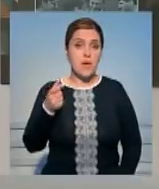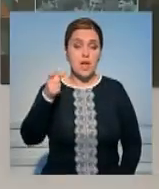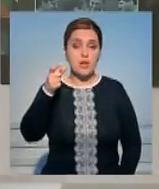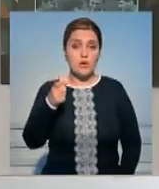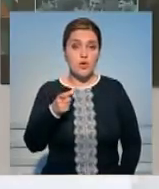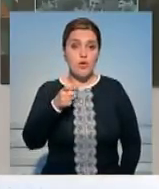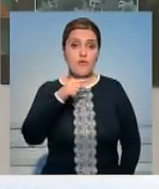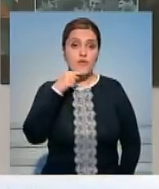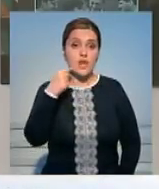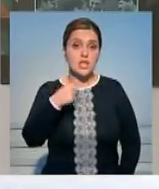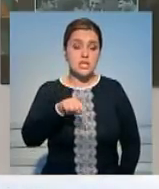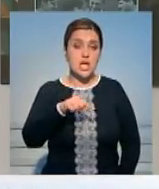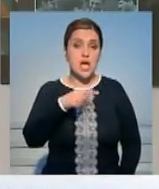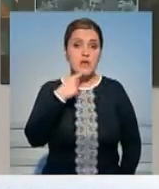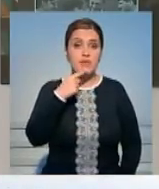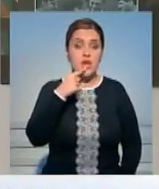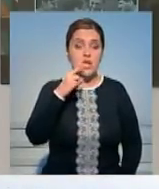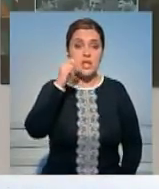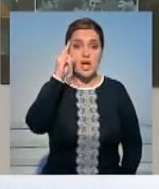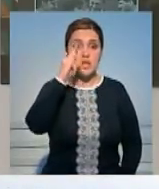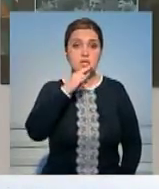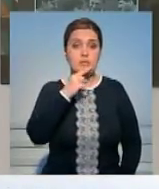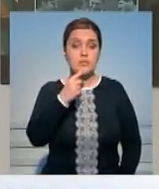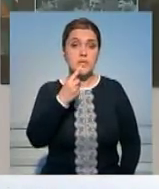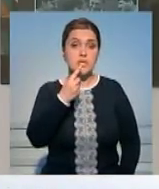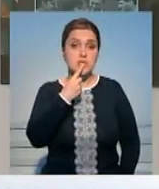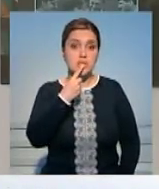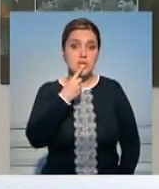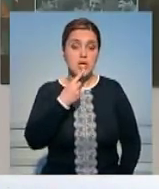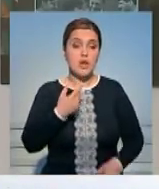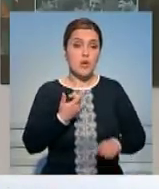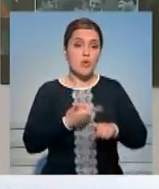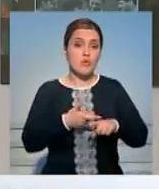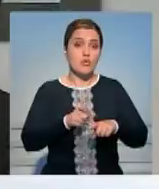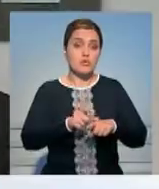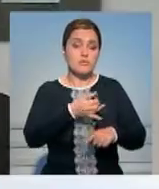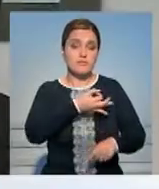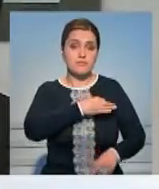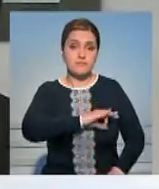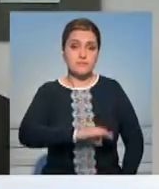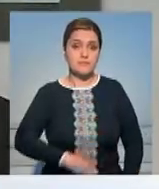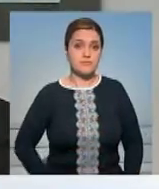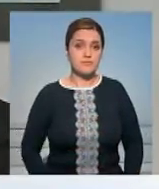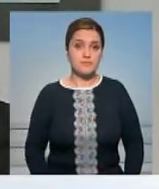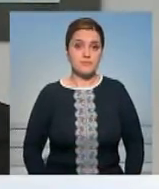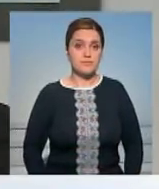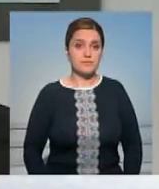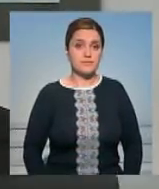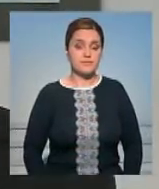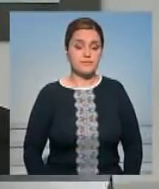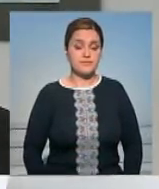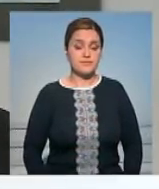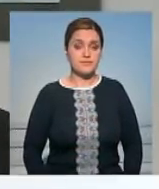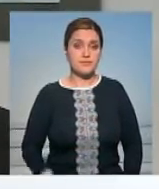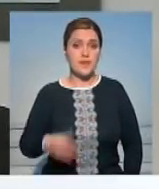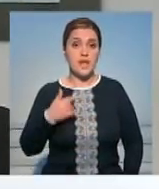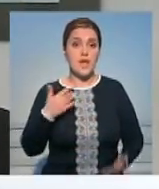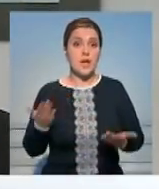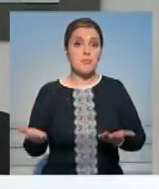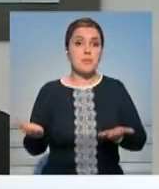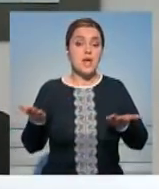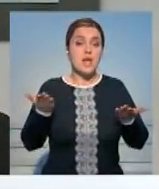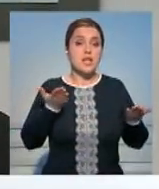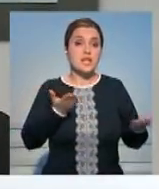в России говорят на казахском языке, так что я считаю это очень перспективным. Мы всегда приглашаем выпускников